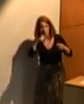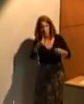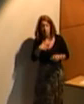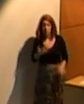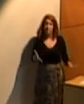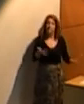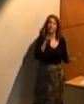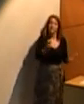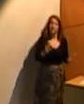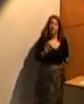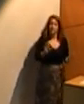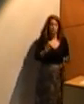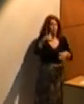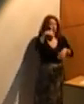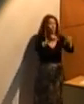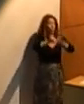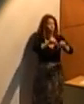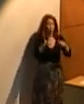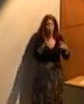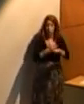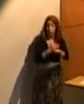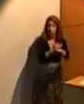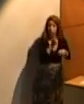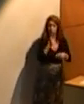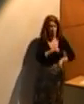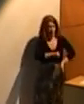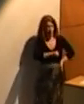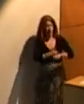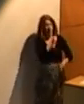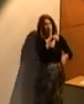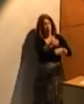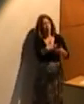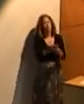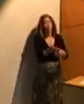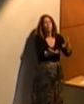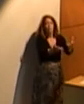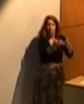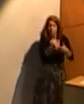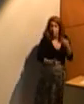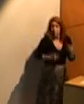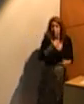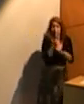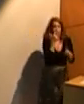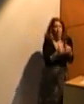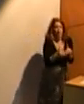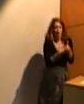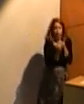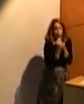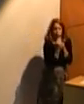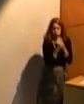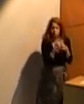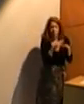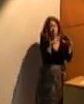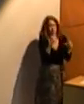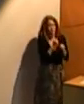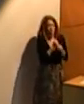laboratoires énormément de choses à faire tout doit être fait pour avant-hier soir dernier délai donc effectivement il ya énormément de choses à faire et donc